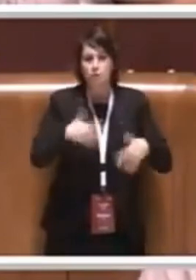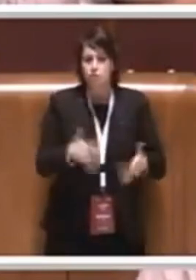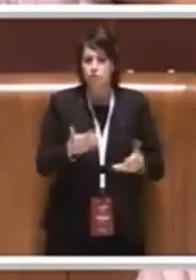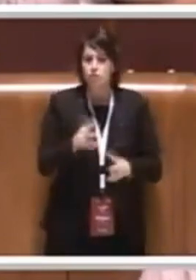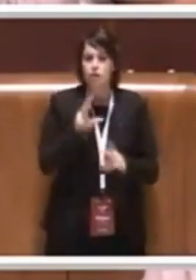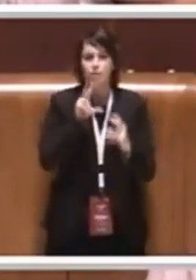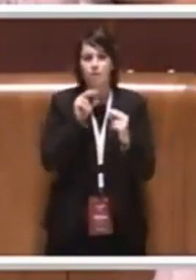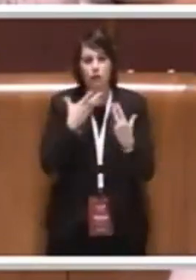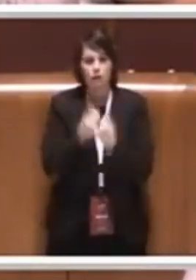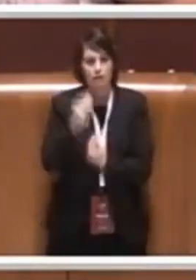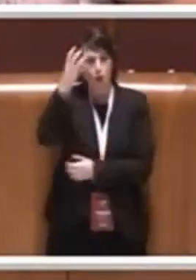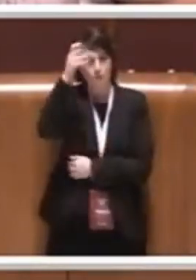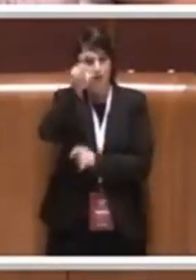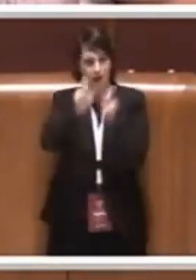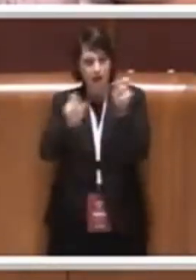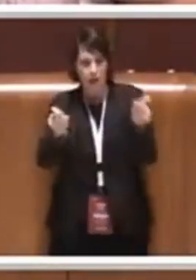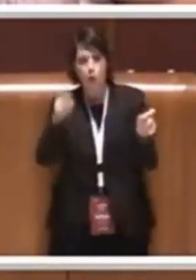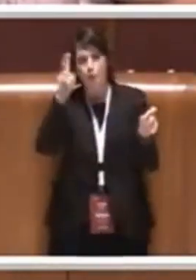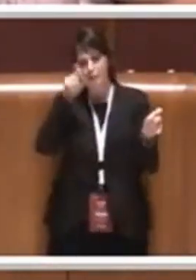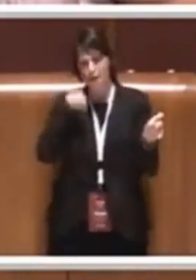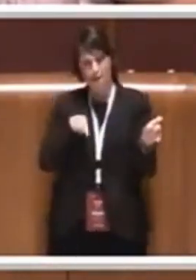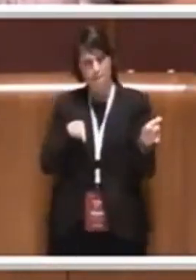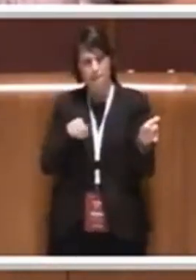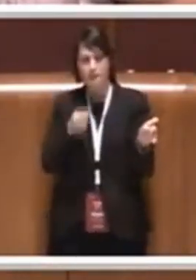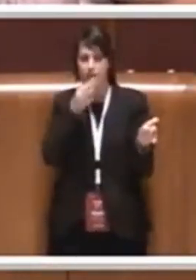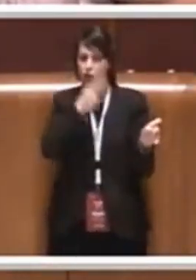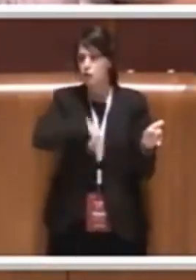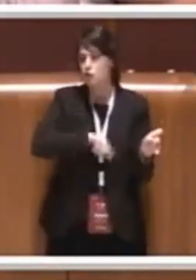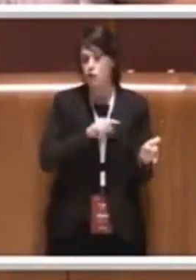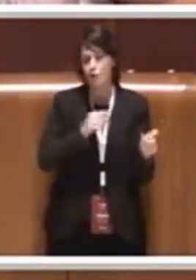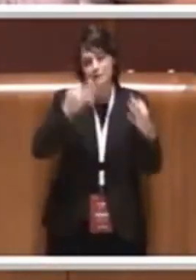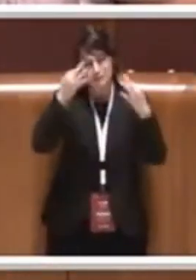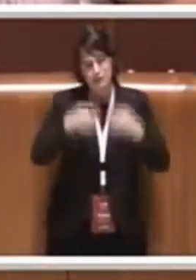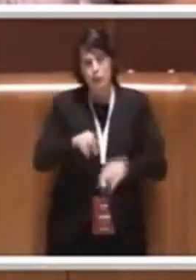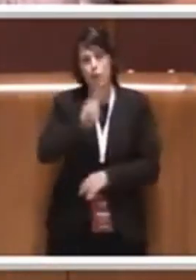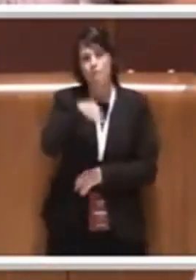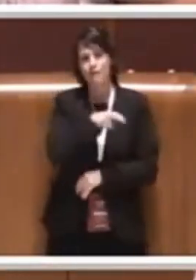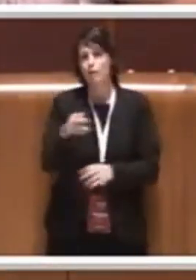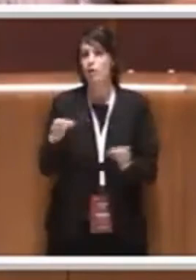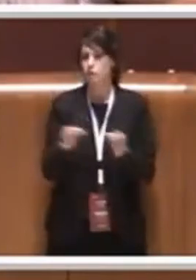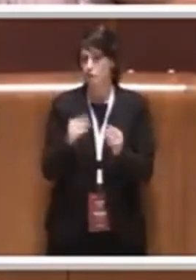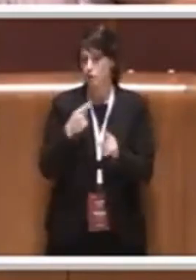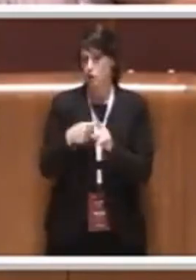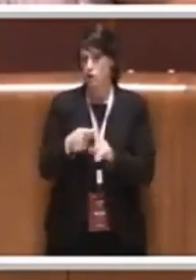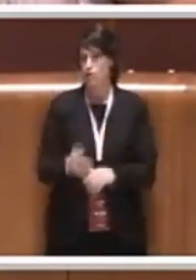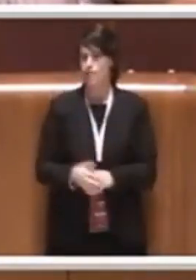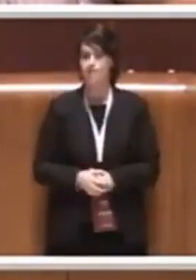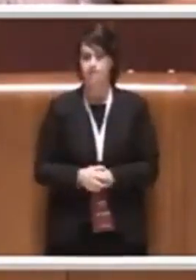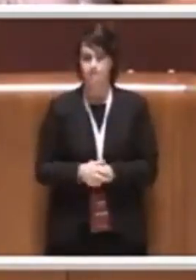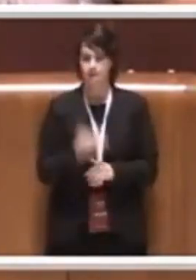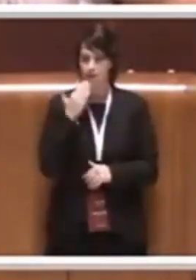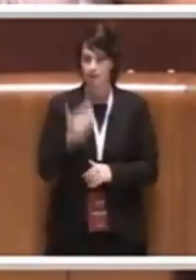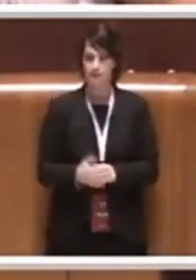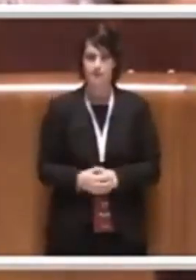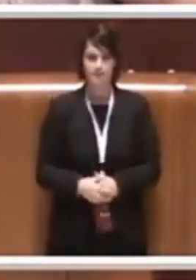Quindi, pertanto, ovviamente, insomma, voteremo favorevolmente su questo documento. Grazie.